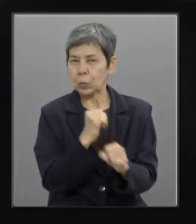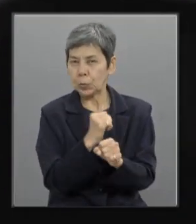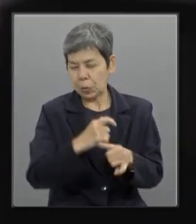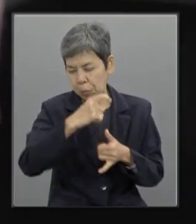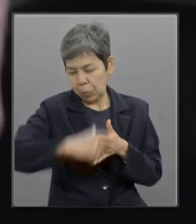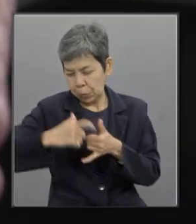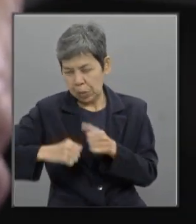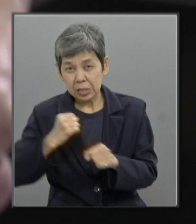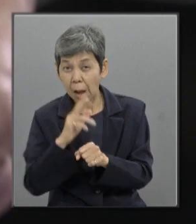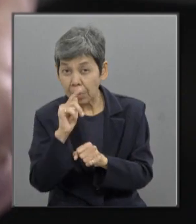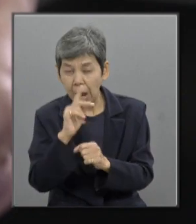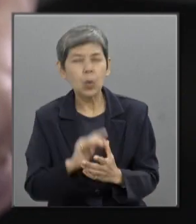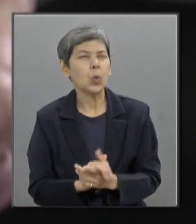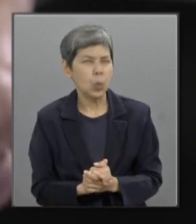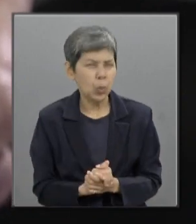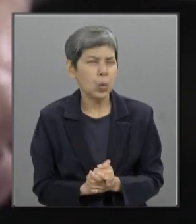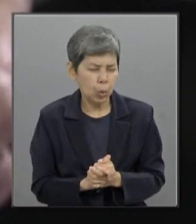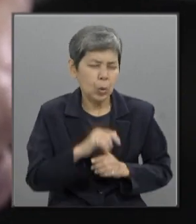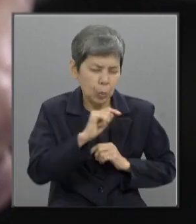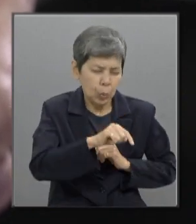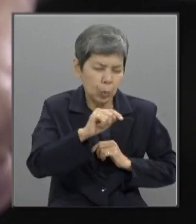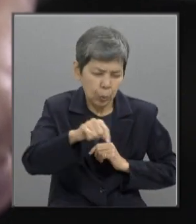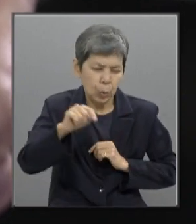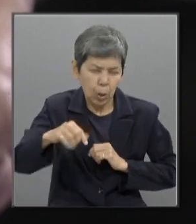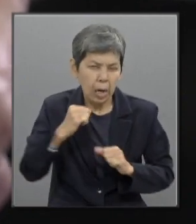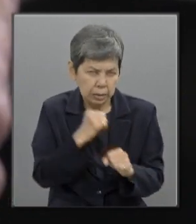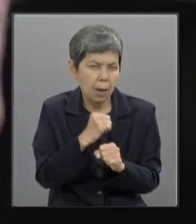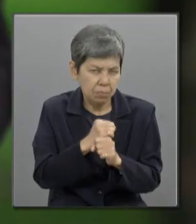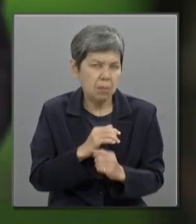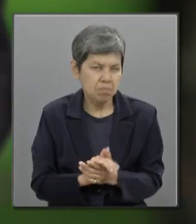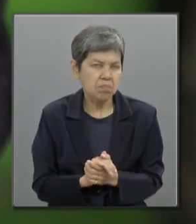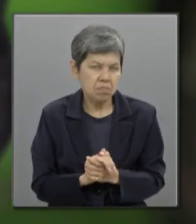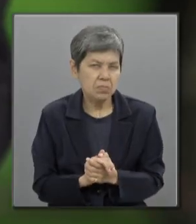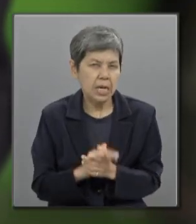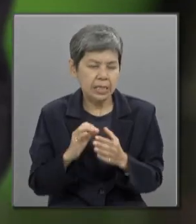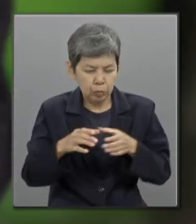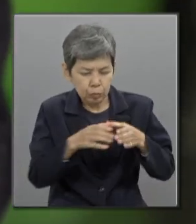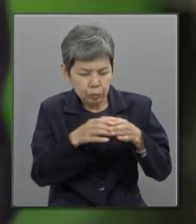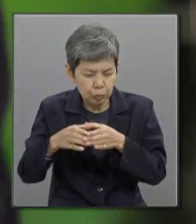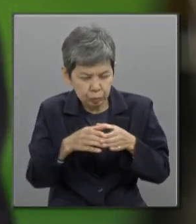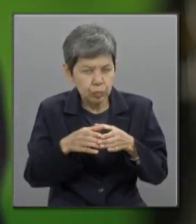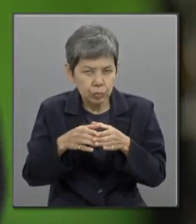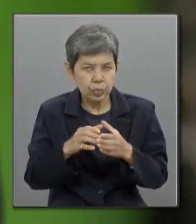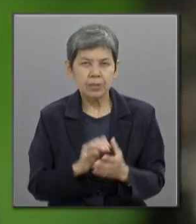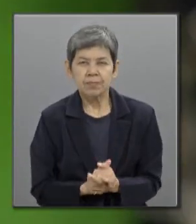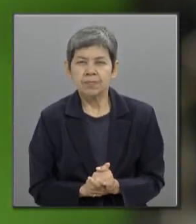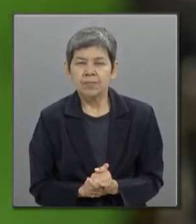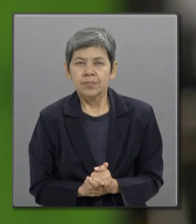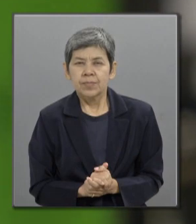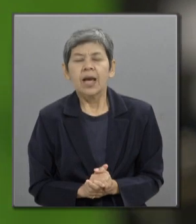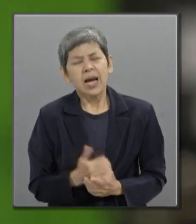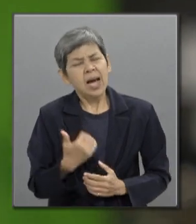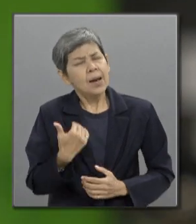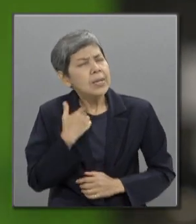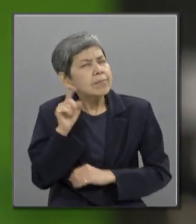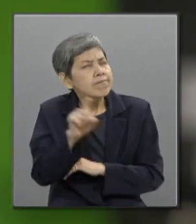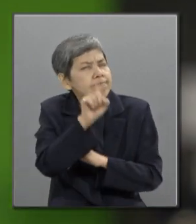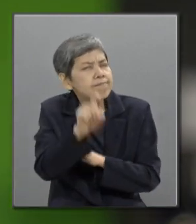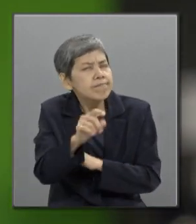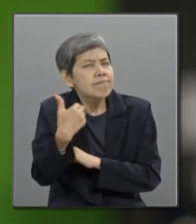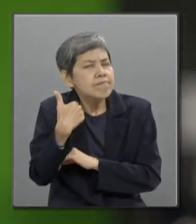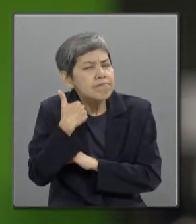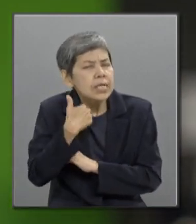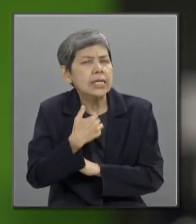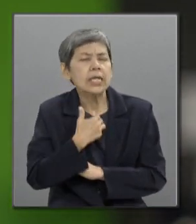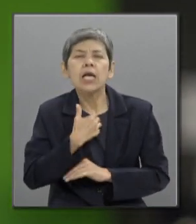ภาพในงานข่าวนั้นไม่อยู่ในทุกจุดของการทำงานของทีมงานเรานะคะแต่ก็มีข้อสังเกตเพิ่มเติ